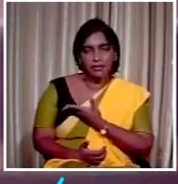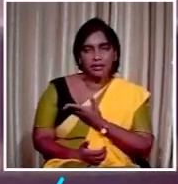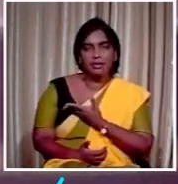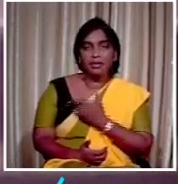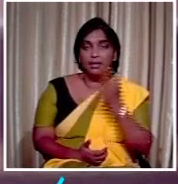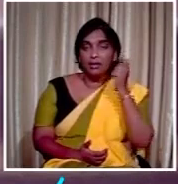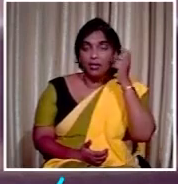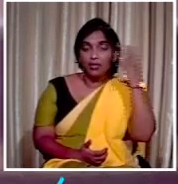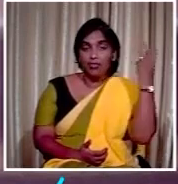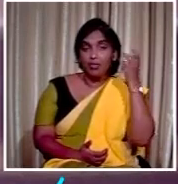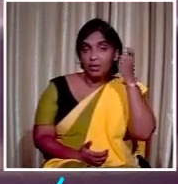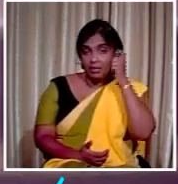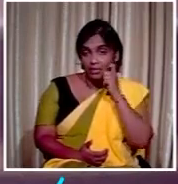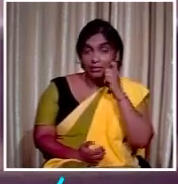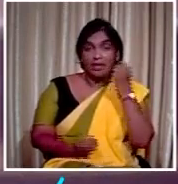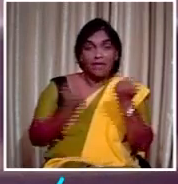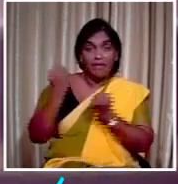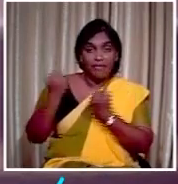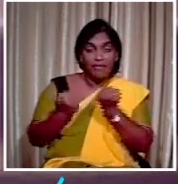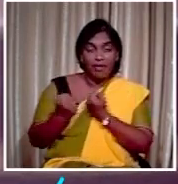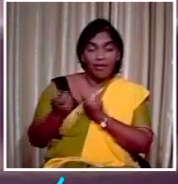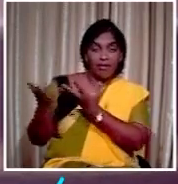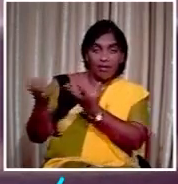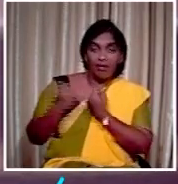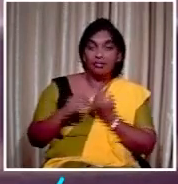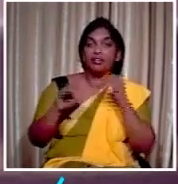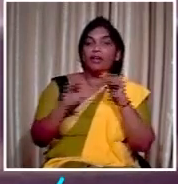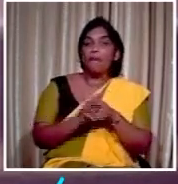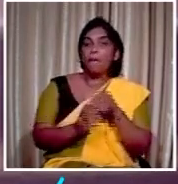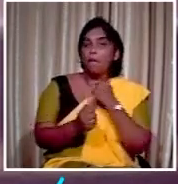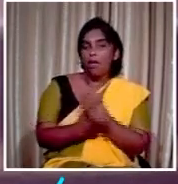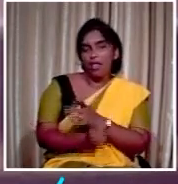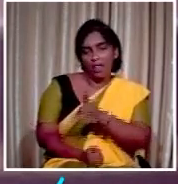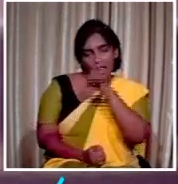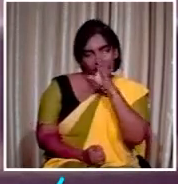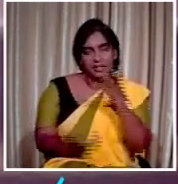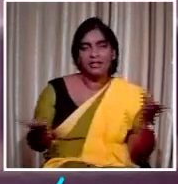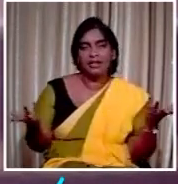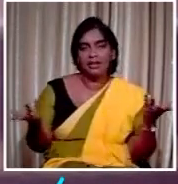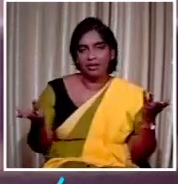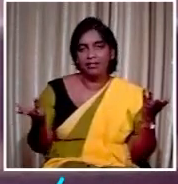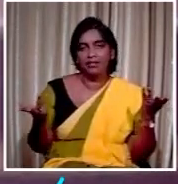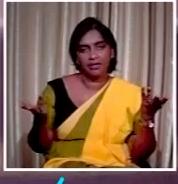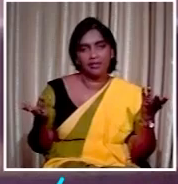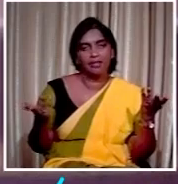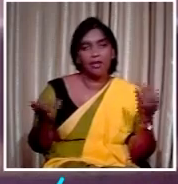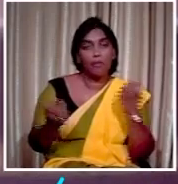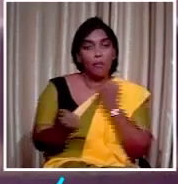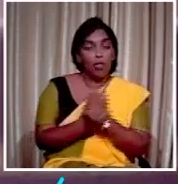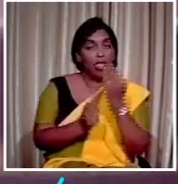सारा पावितर वाहन नगले अंड पोलिस लज्जा वक्न पोलिस